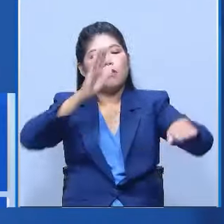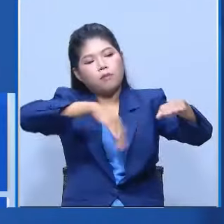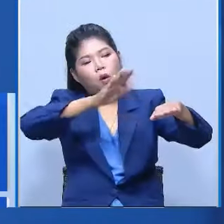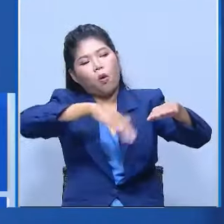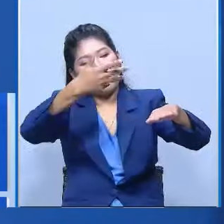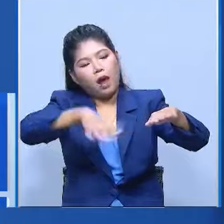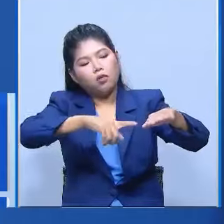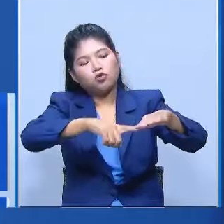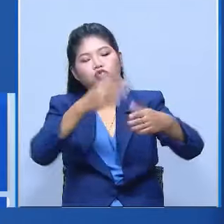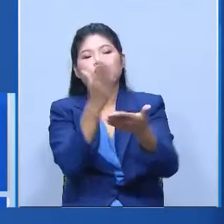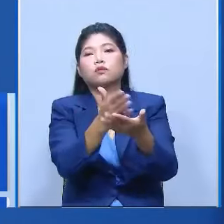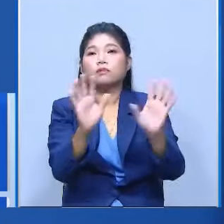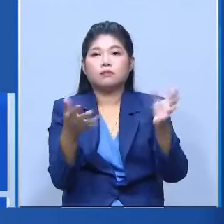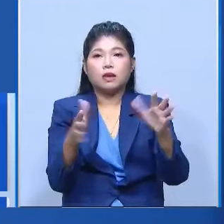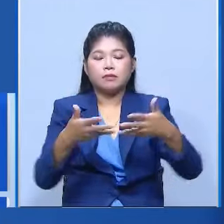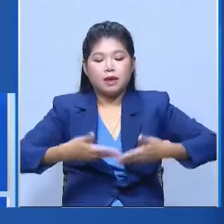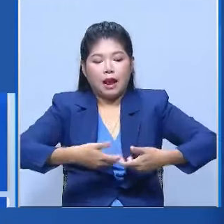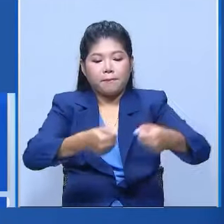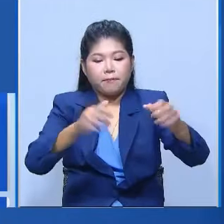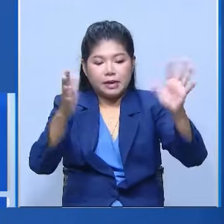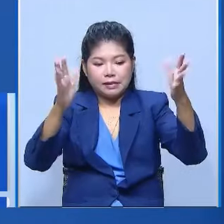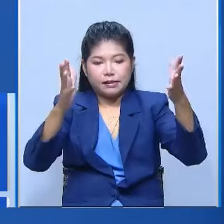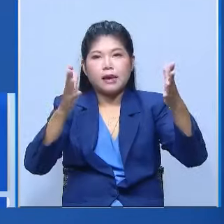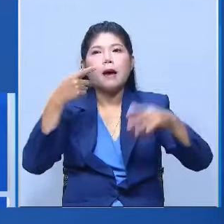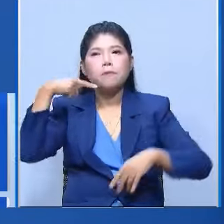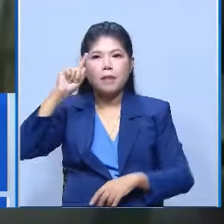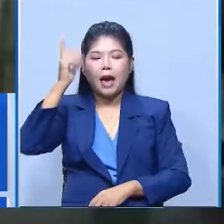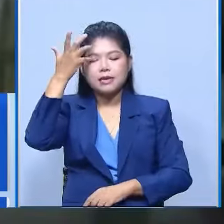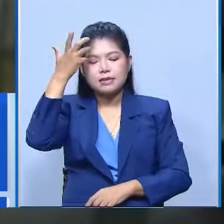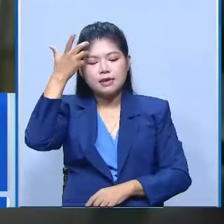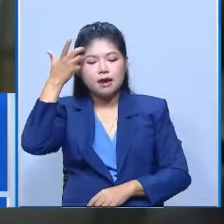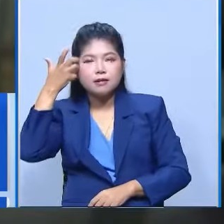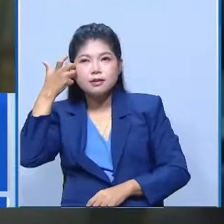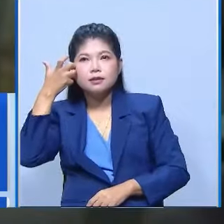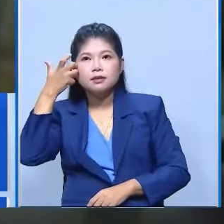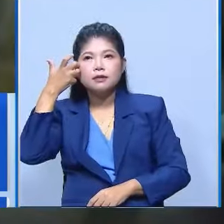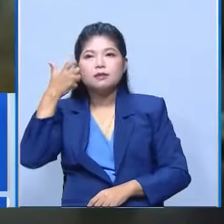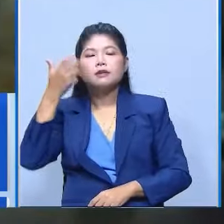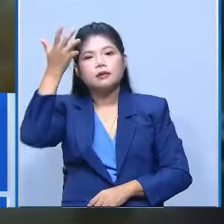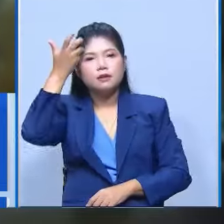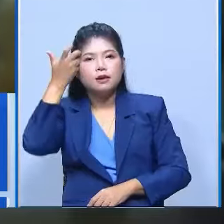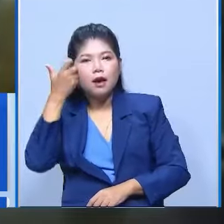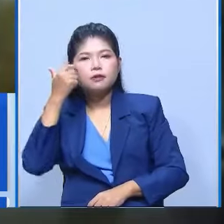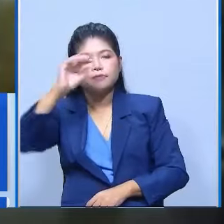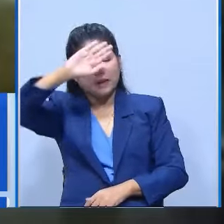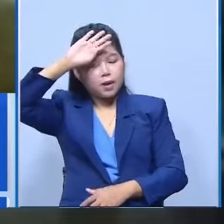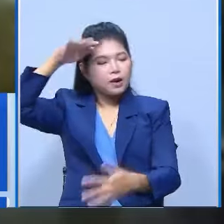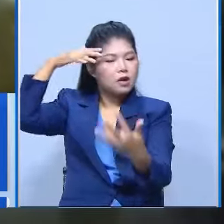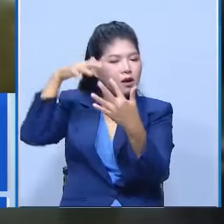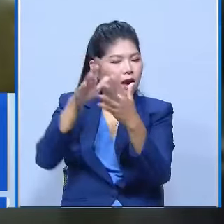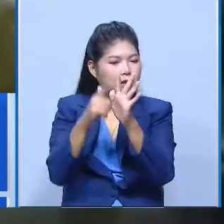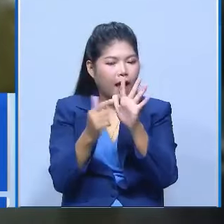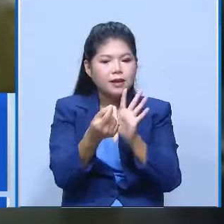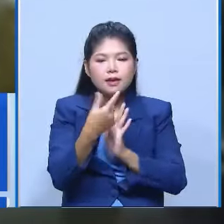วรถไม่จอดรับไม่มีใครรับป้าแกก็เลยเครียดนะคะประกอบกับว่าอาการทางจิตเนี่ยอาจจะขาดยา